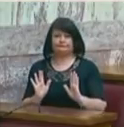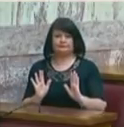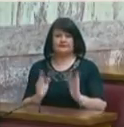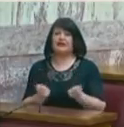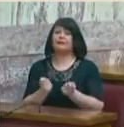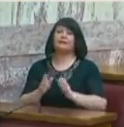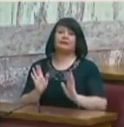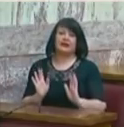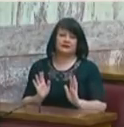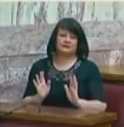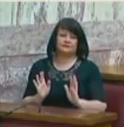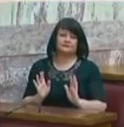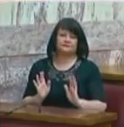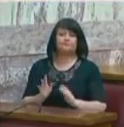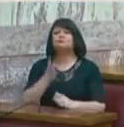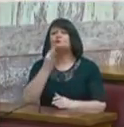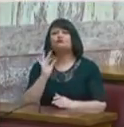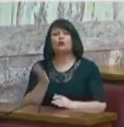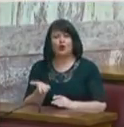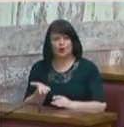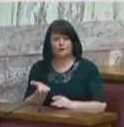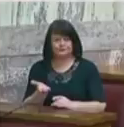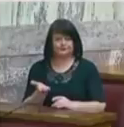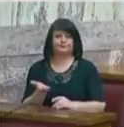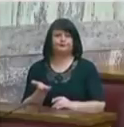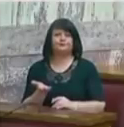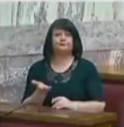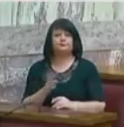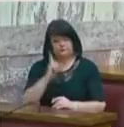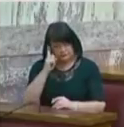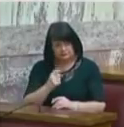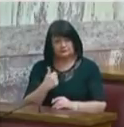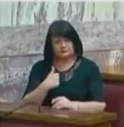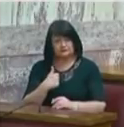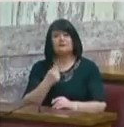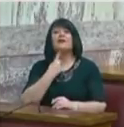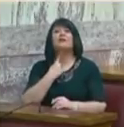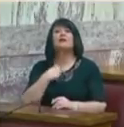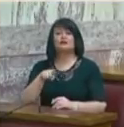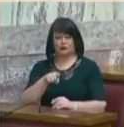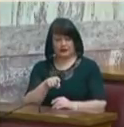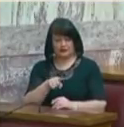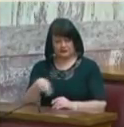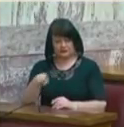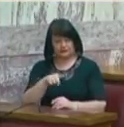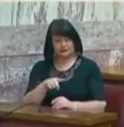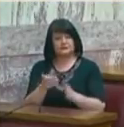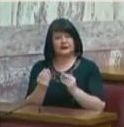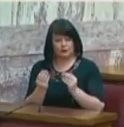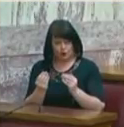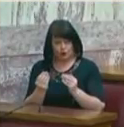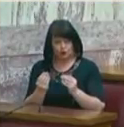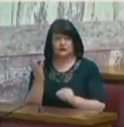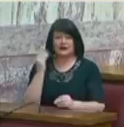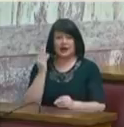Γιατί, κυρίες και κύριοι συνάδελφοι, το ξέρω ότι μπορεί να μην αρέσει σε πολλούς να το ακούνε